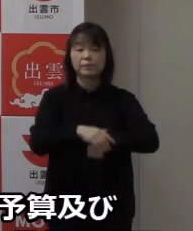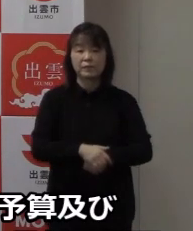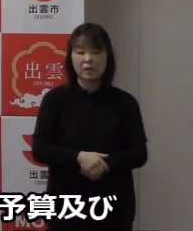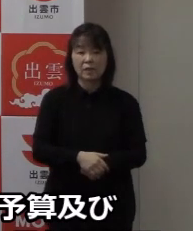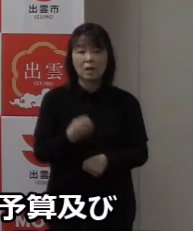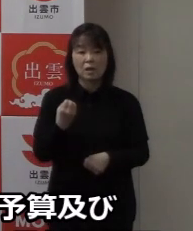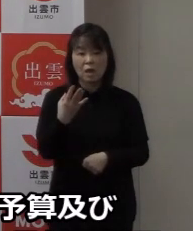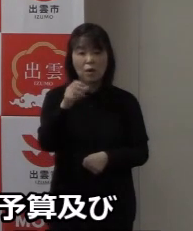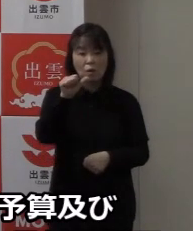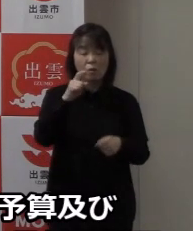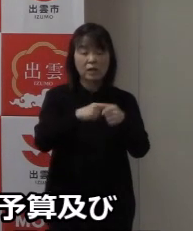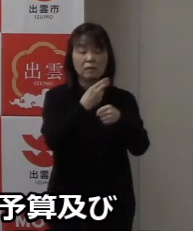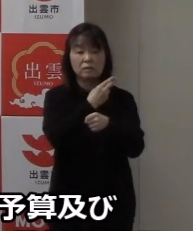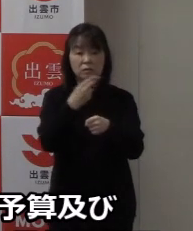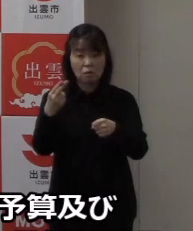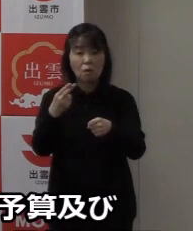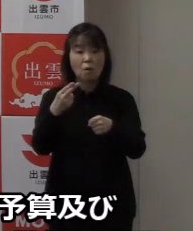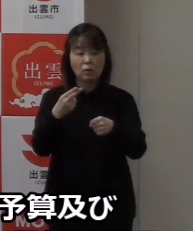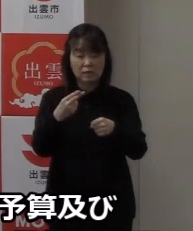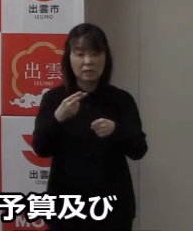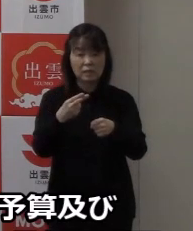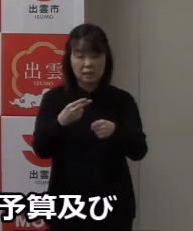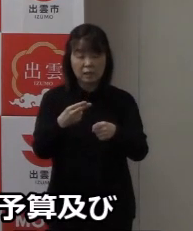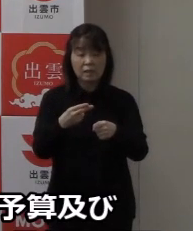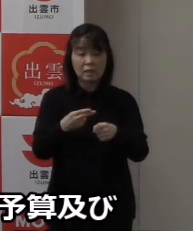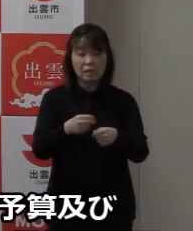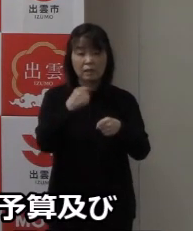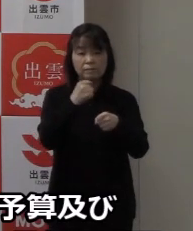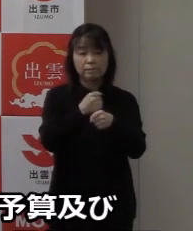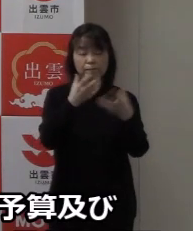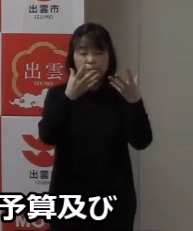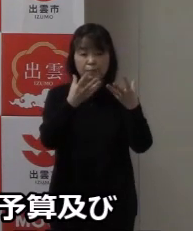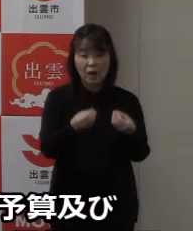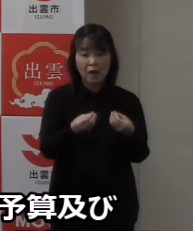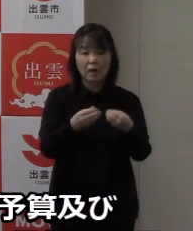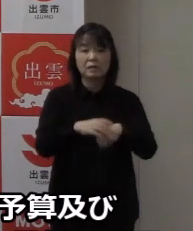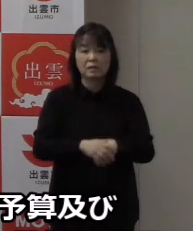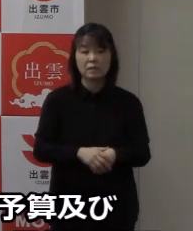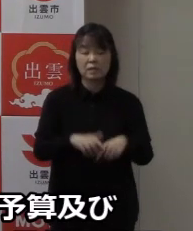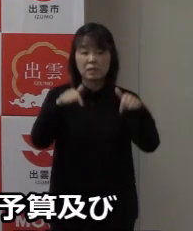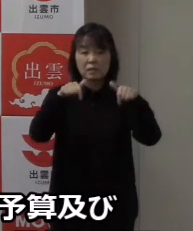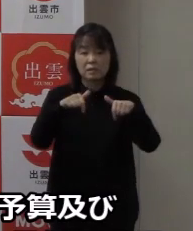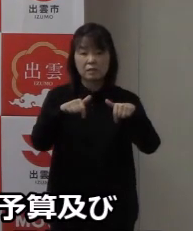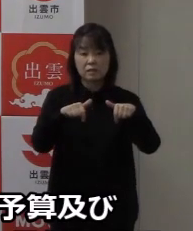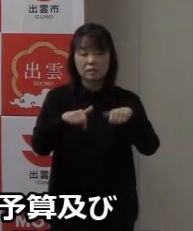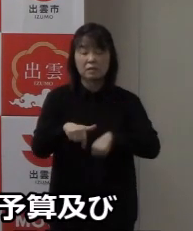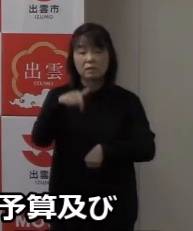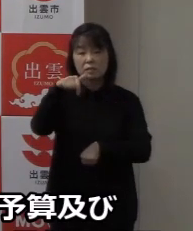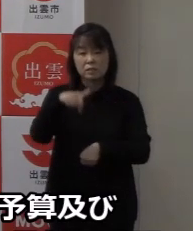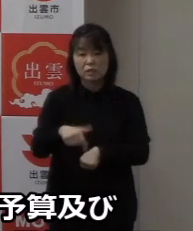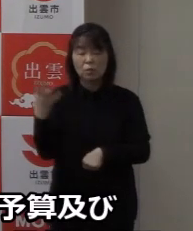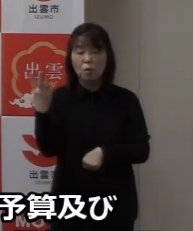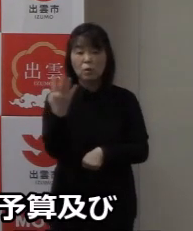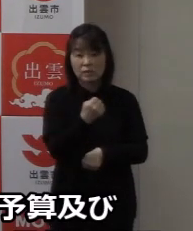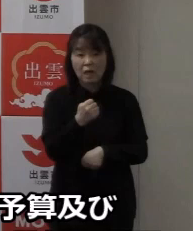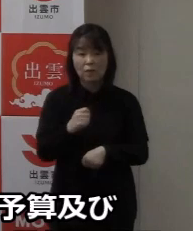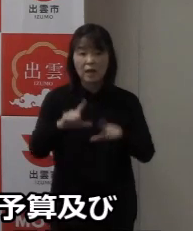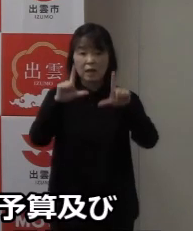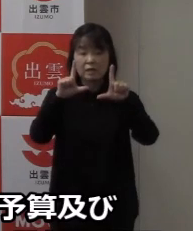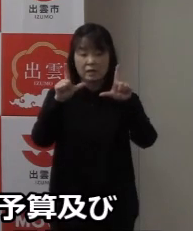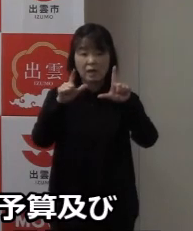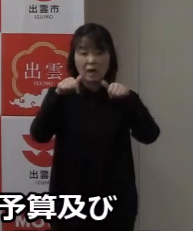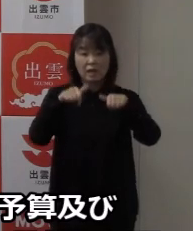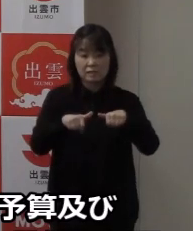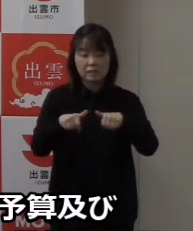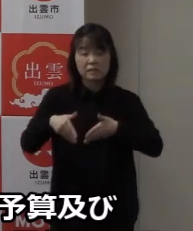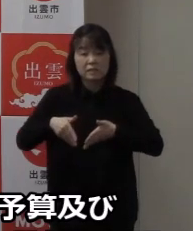令和5年度新年度に完成をいたします。そして下沢高西線3校区は事業にの着手に入